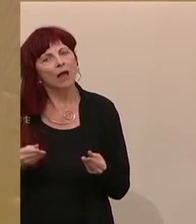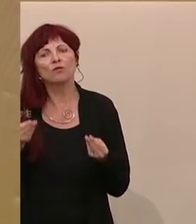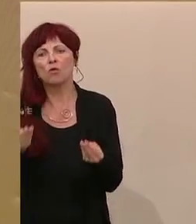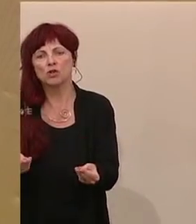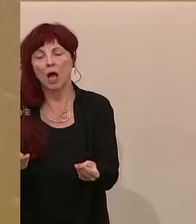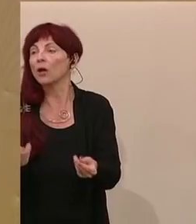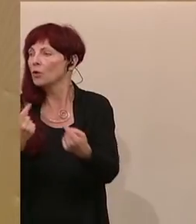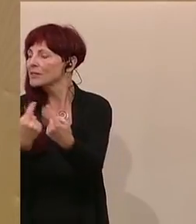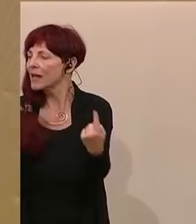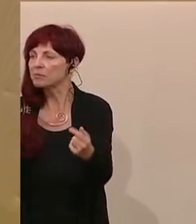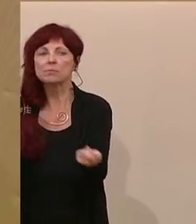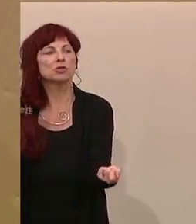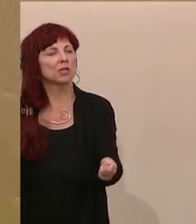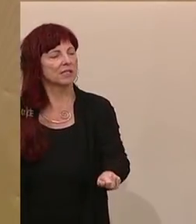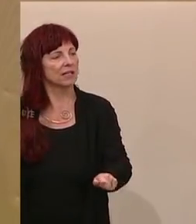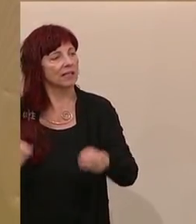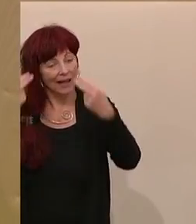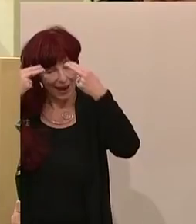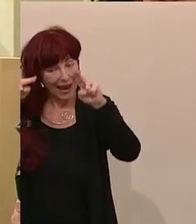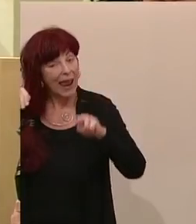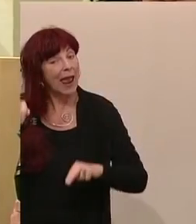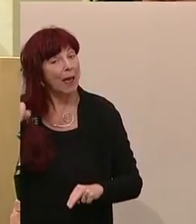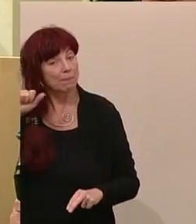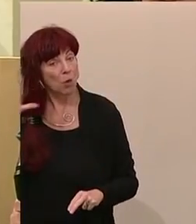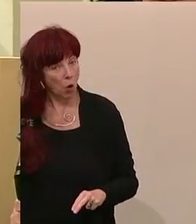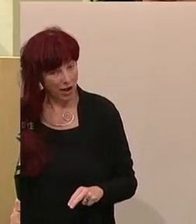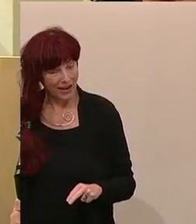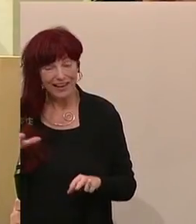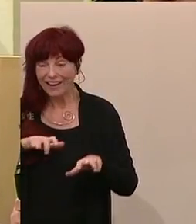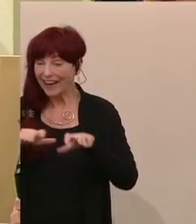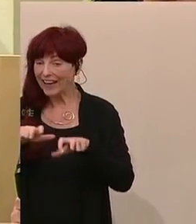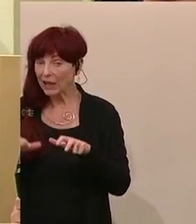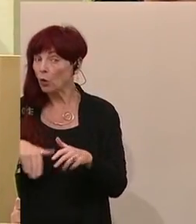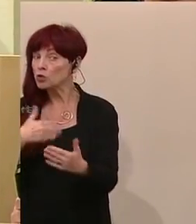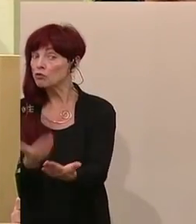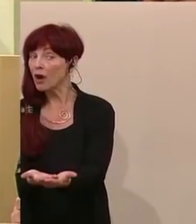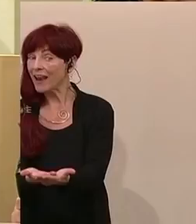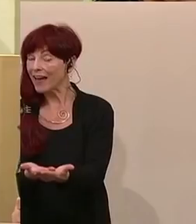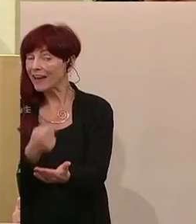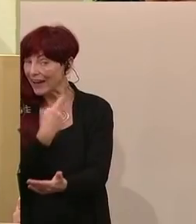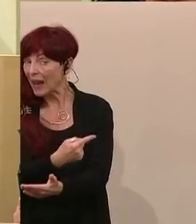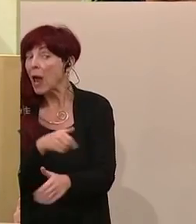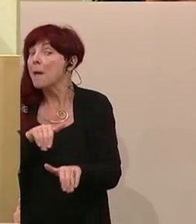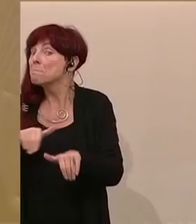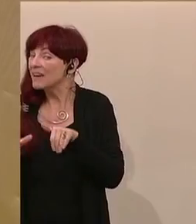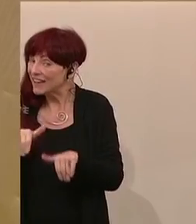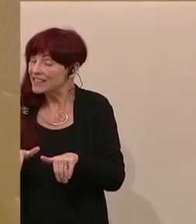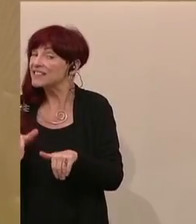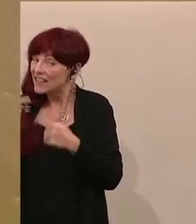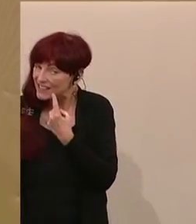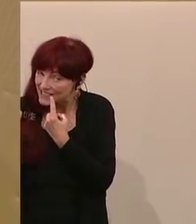hier nicht bekannt anscheinend, Herr Noll. Eine Regierungsvorlage ist der Ausfluss dessen, dass Minister über Gesetze nachdenken dürfen,